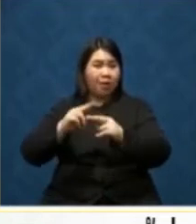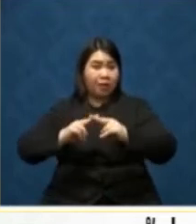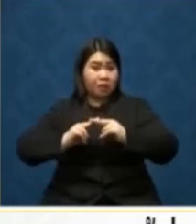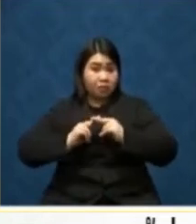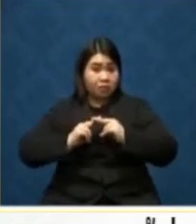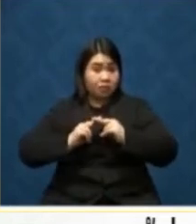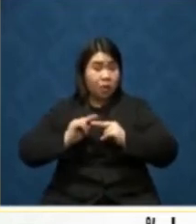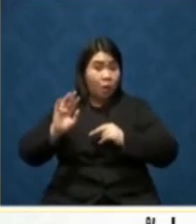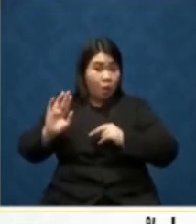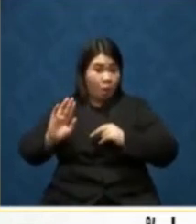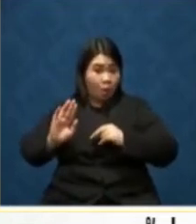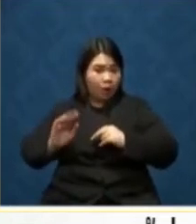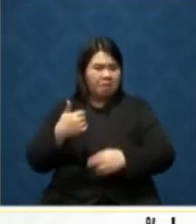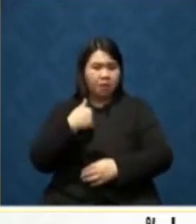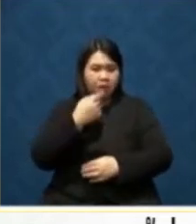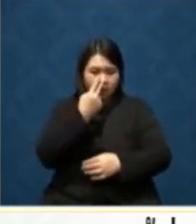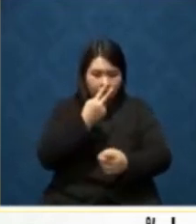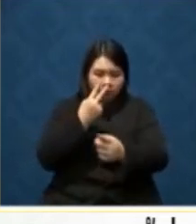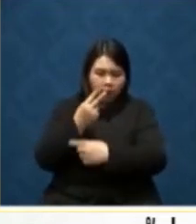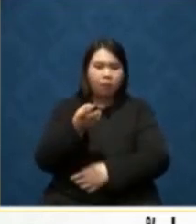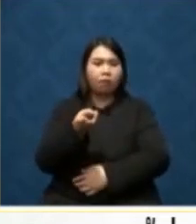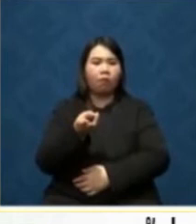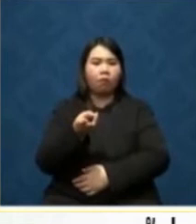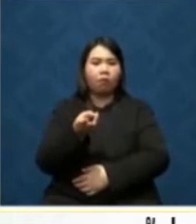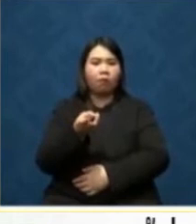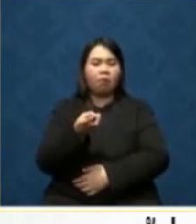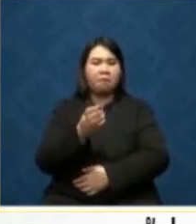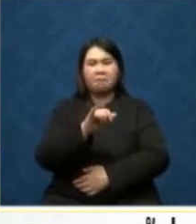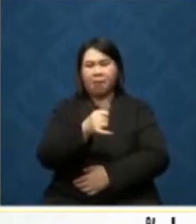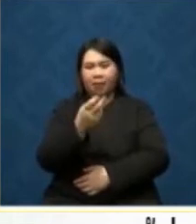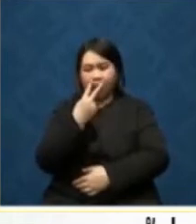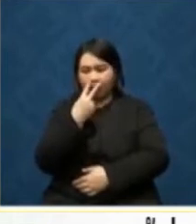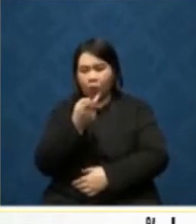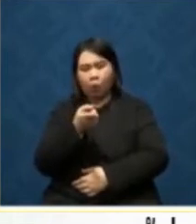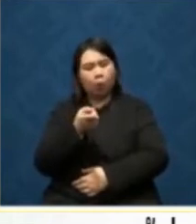เป็นสถบัน มหาลยซึ่เปของเอกชนน